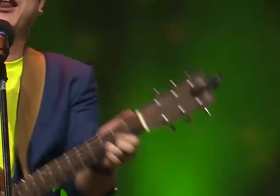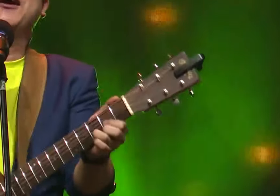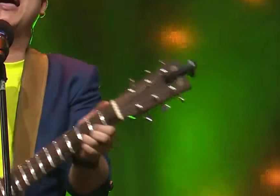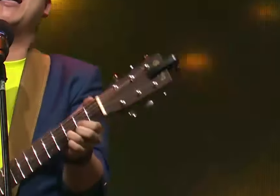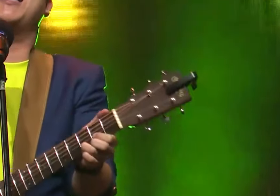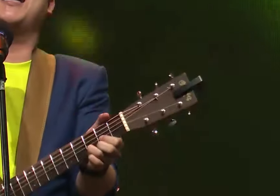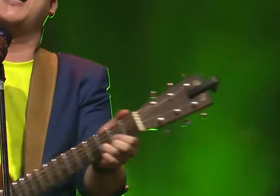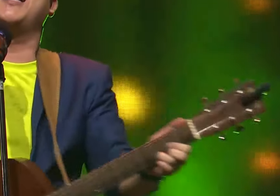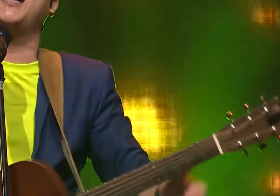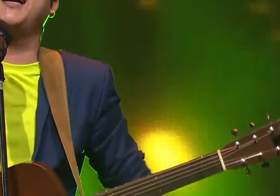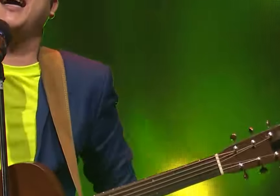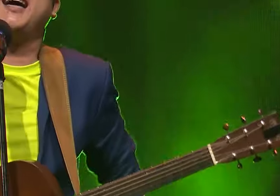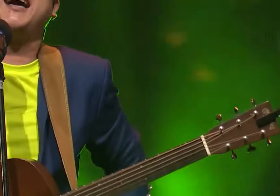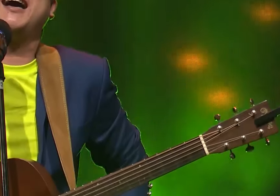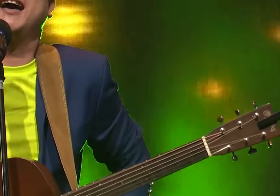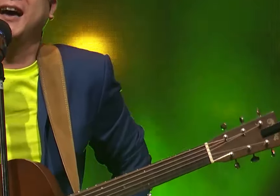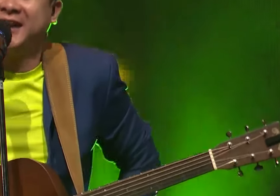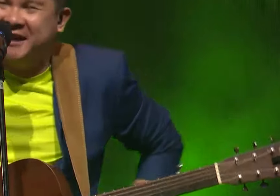Haleluya.